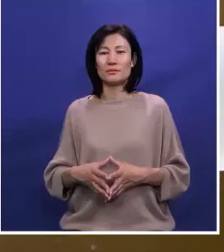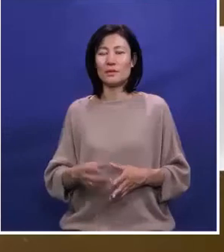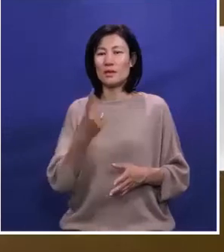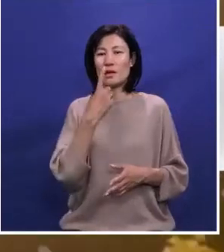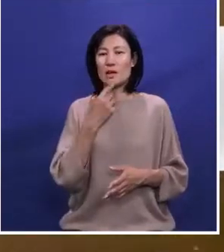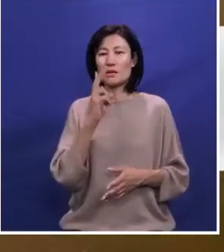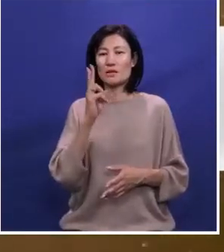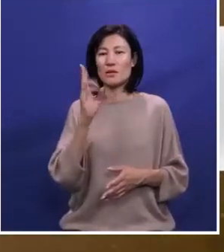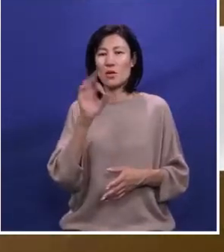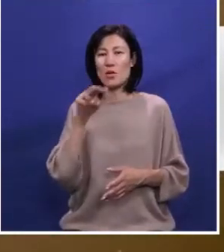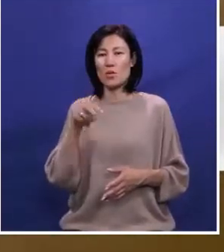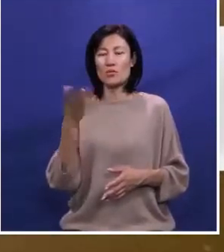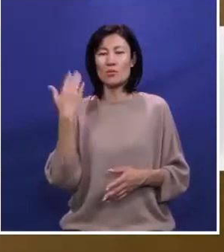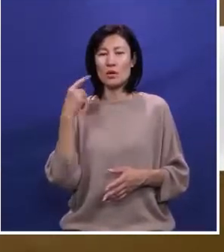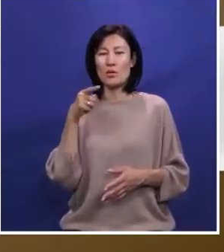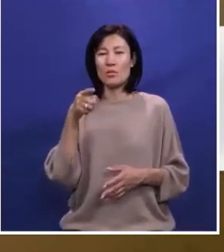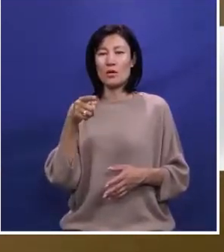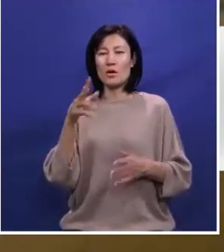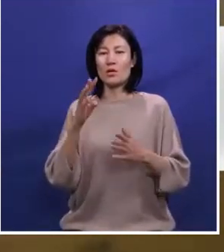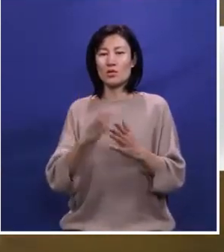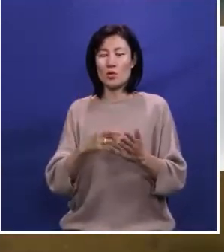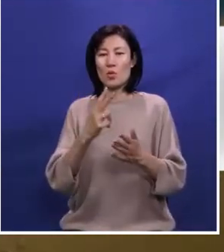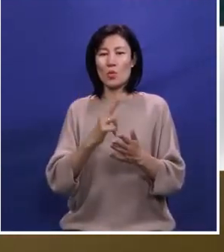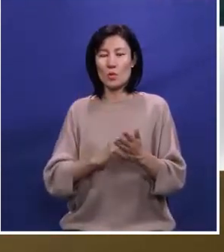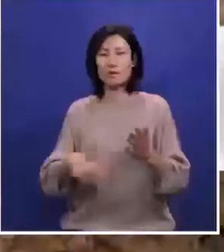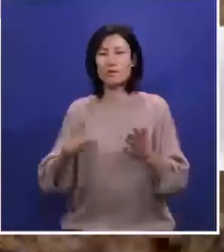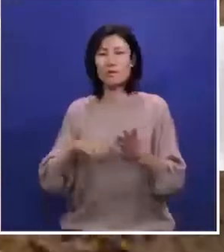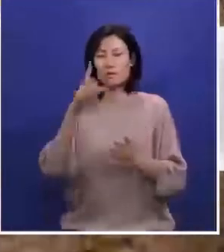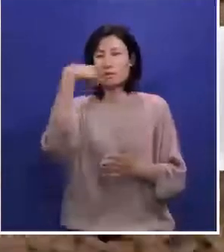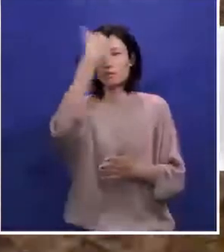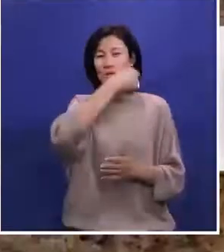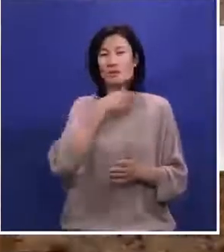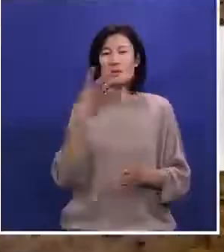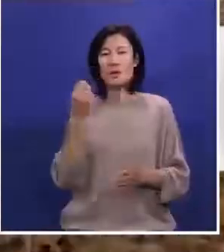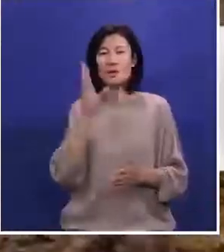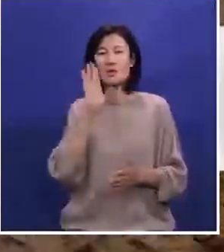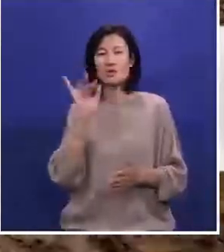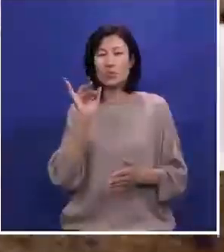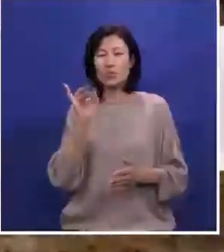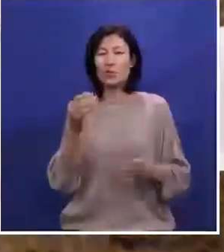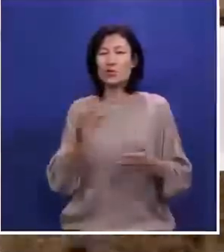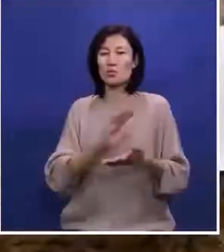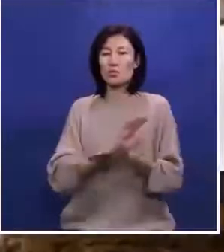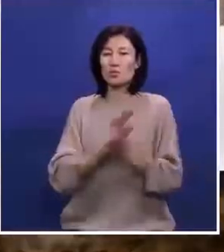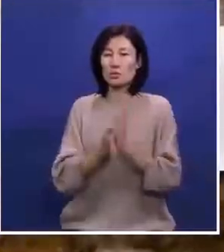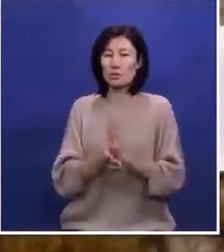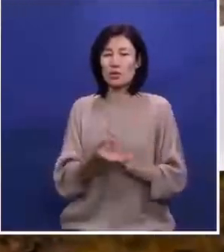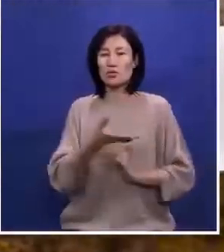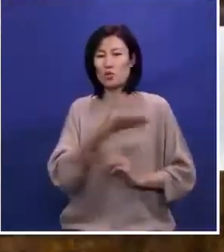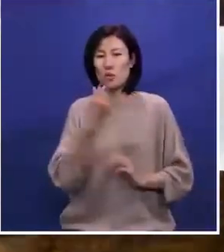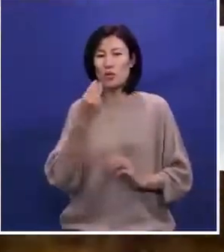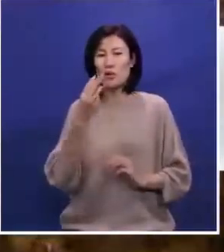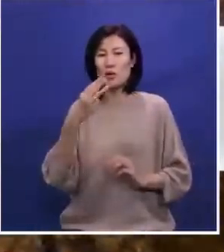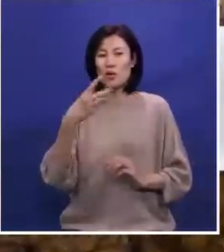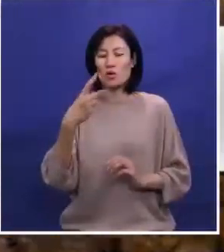Қызыл көл ашаршылық кезінде 1937 жылдары тартылып, астынан тұз шыққан. Сонда үйректер топтанып